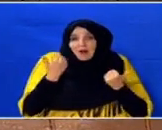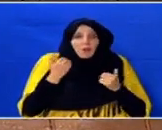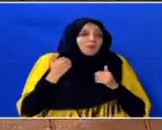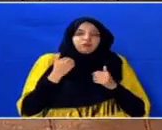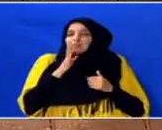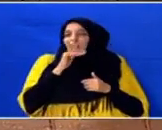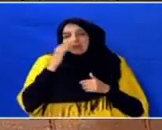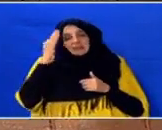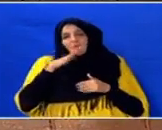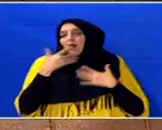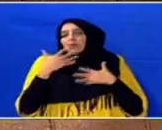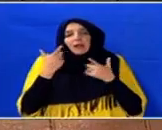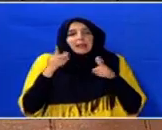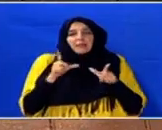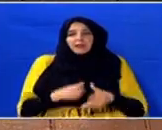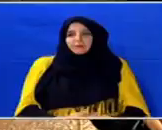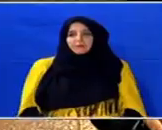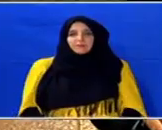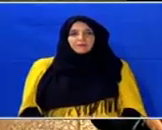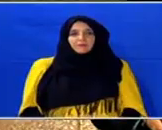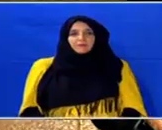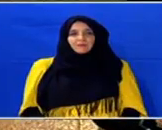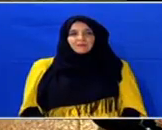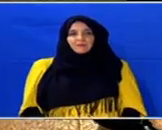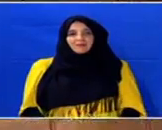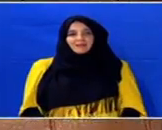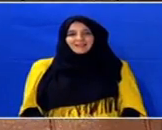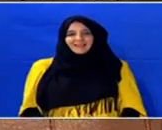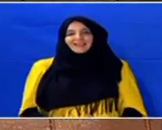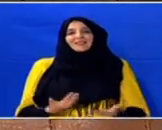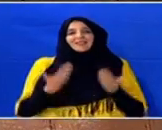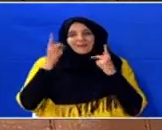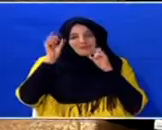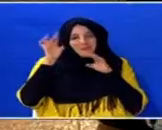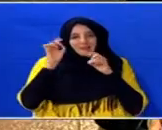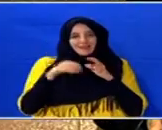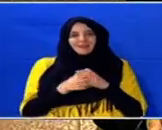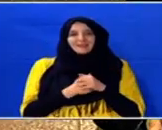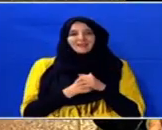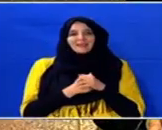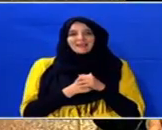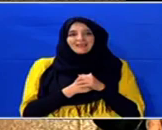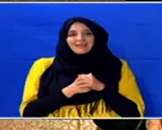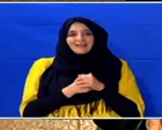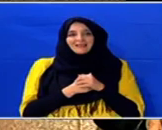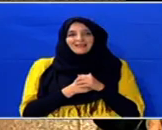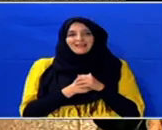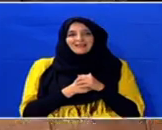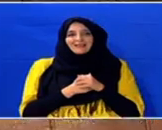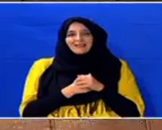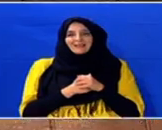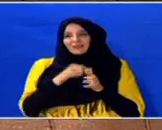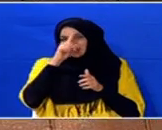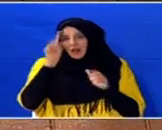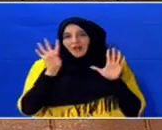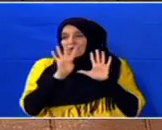فهو حلال لمن لا يعلم. بارك الله فيك شيخنا، والله ينفعنا بعلمك، إن شاء الله تمام التاسعة إن